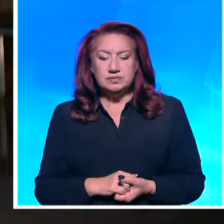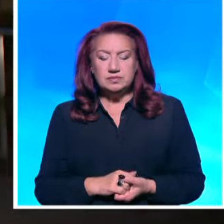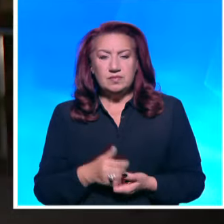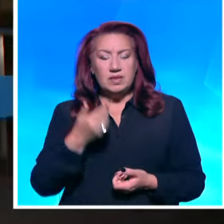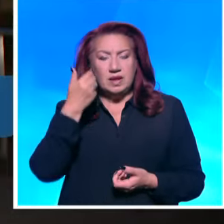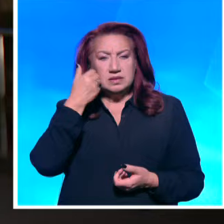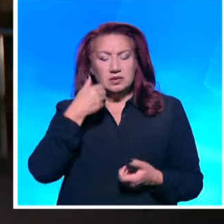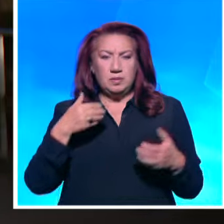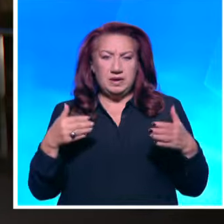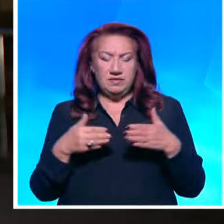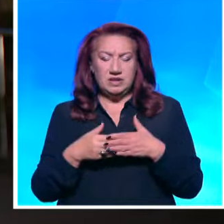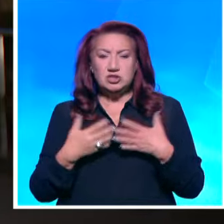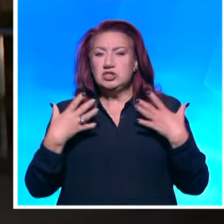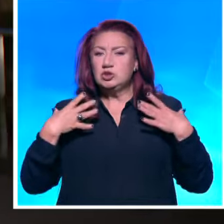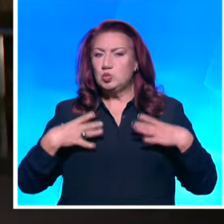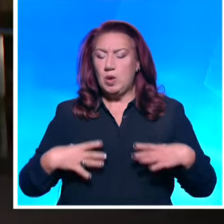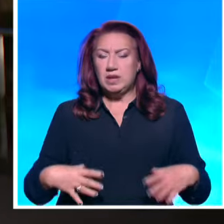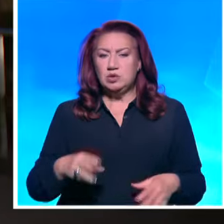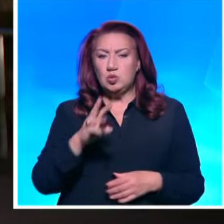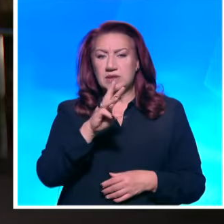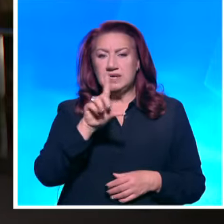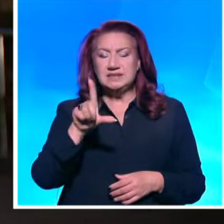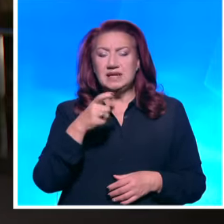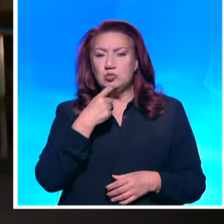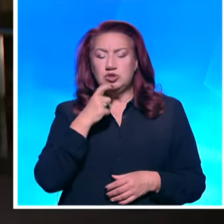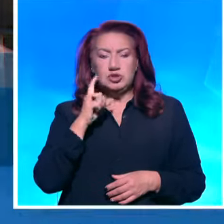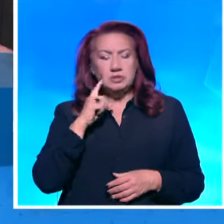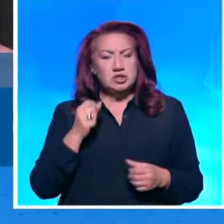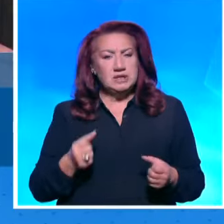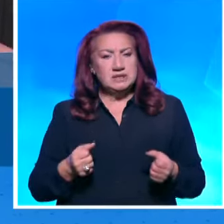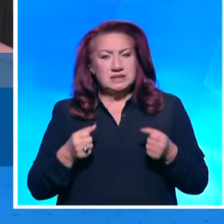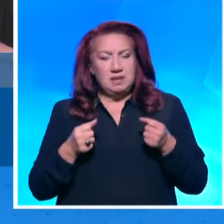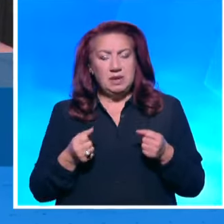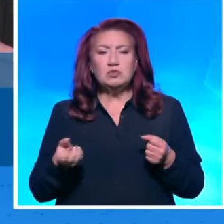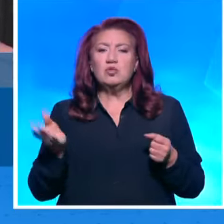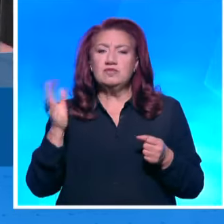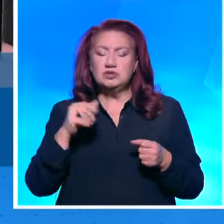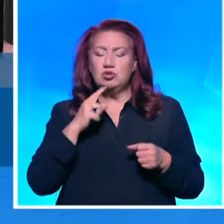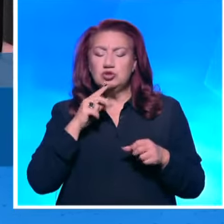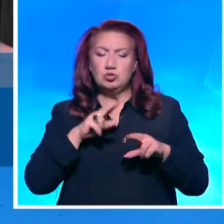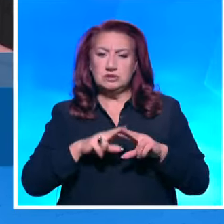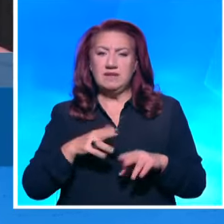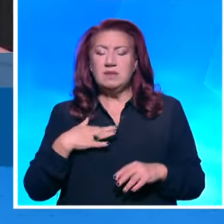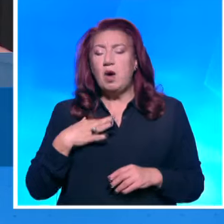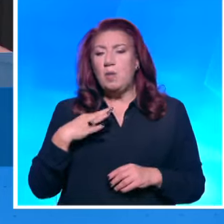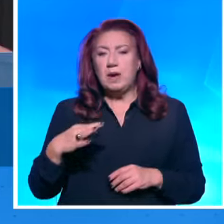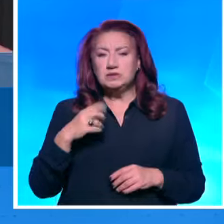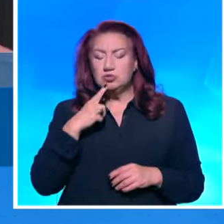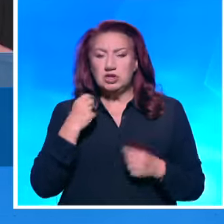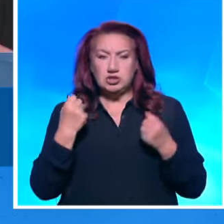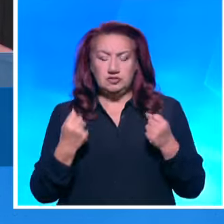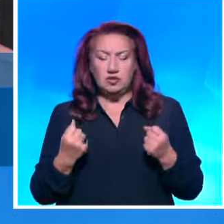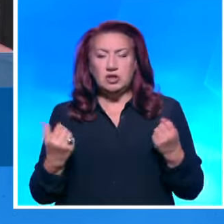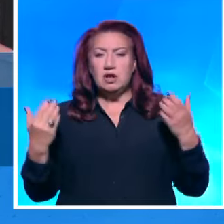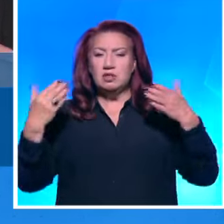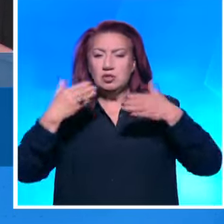Добър вечер. Състоянието на 37-годишния мъж е стабилно, но все още той остава с опасност за живота. През нощта той е претърпял